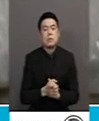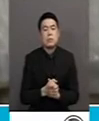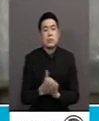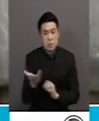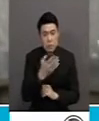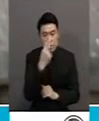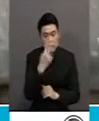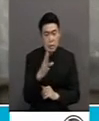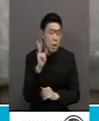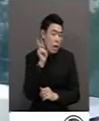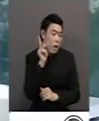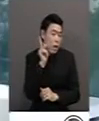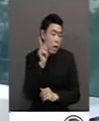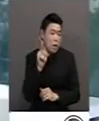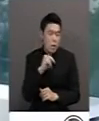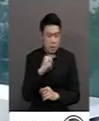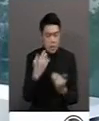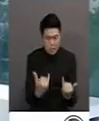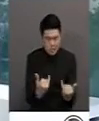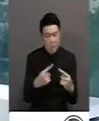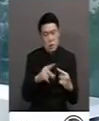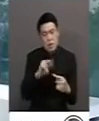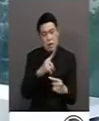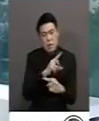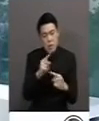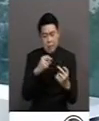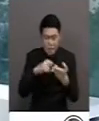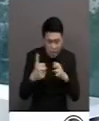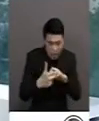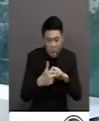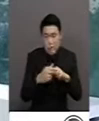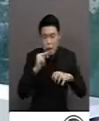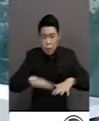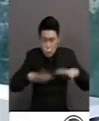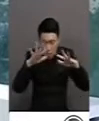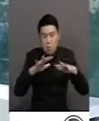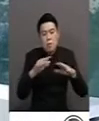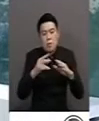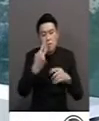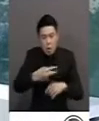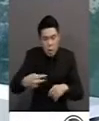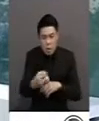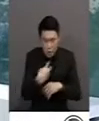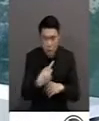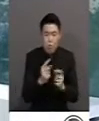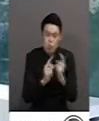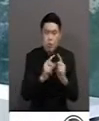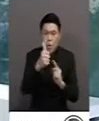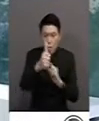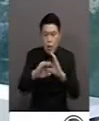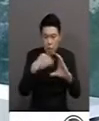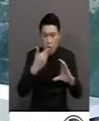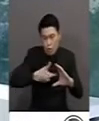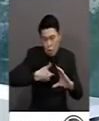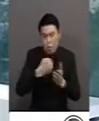ที่ติดตามข้อมูลข่าวสารกับนาว26อยู่หรืออยู่ในพื้นที่ที่ประสบภัยนะครับสามารถส่งข้อความมาคุยข่าวหรือว่าขอ